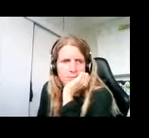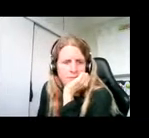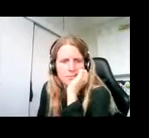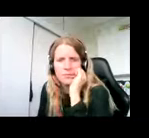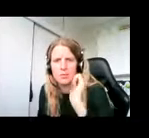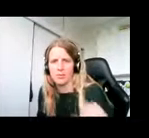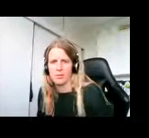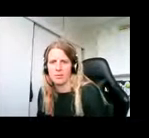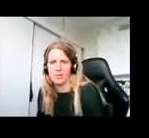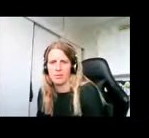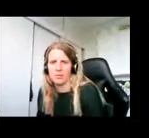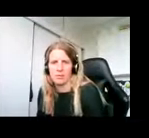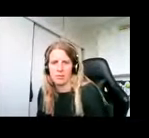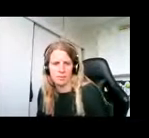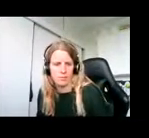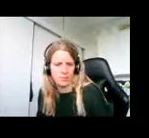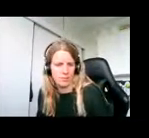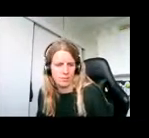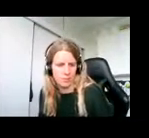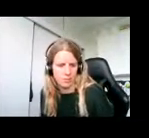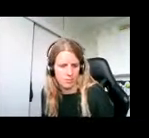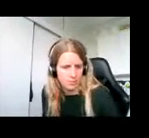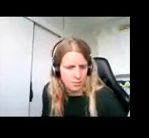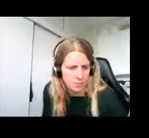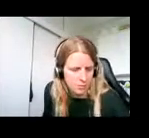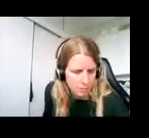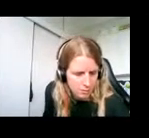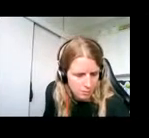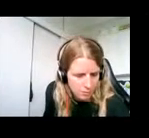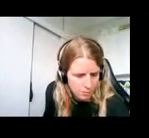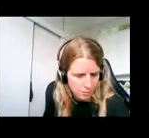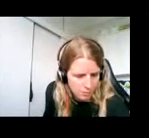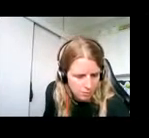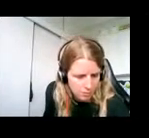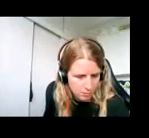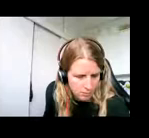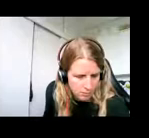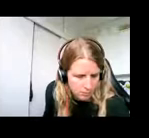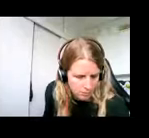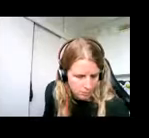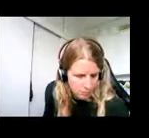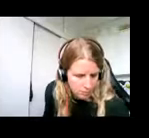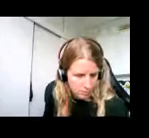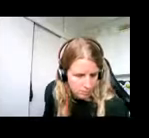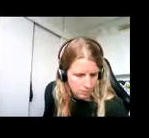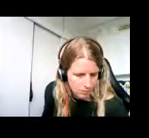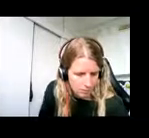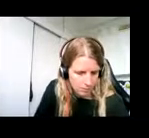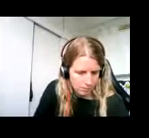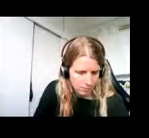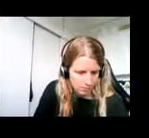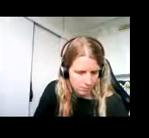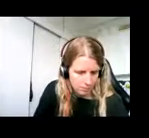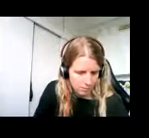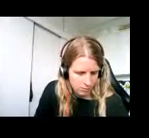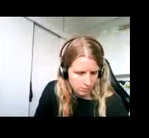bubbel min 12-jarigen en plus 12-jarigen samen zitten, dan pas je gewoon de regels toe die van toepassing zijn op die plus 12-jarigen.